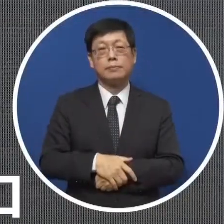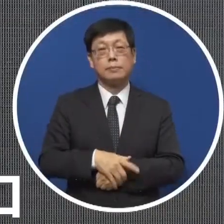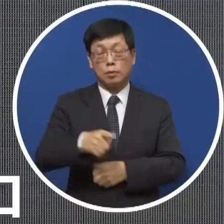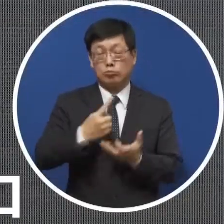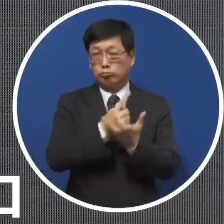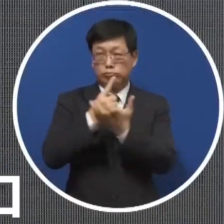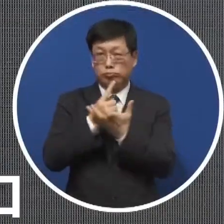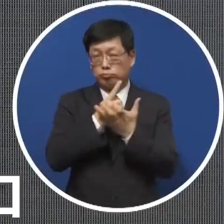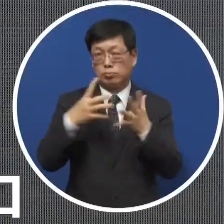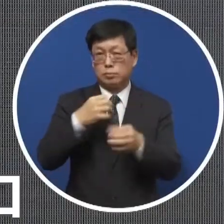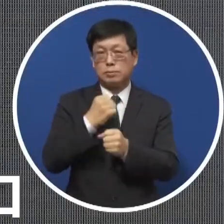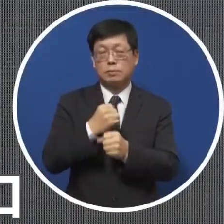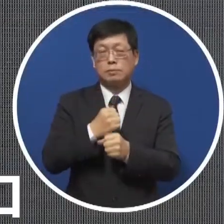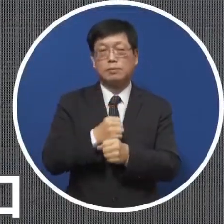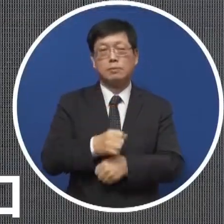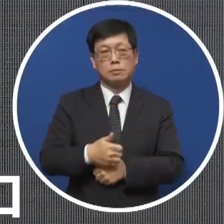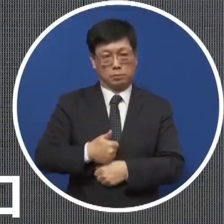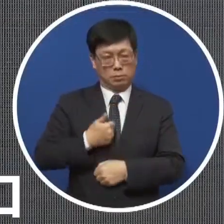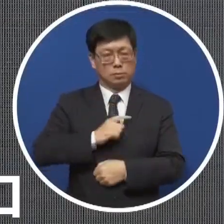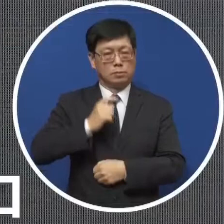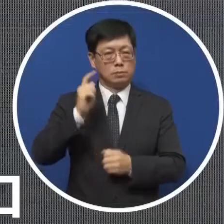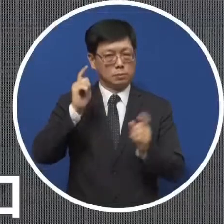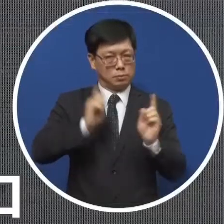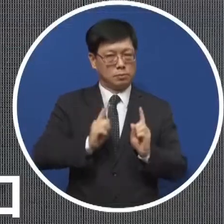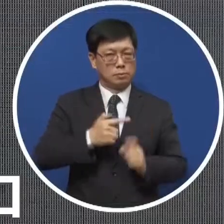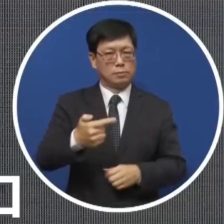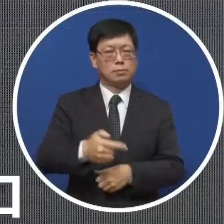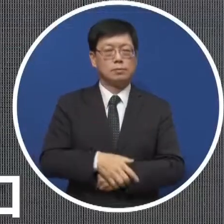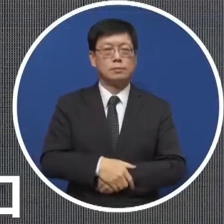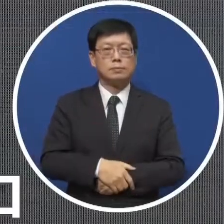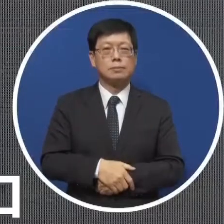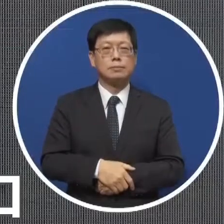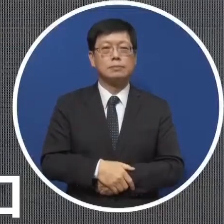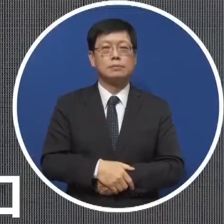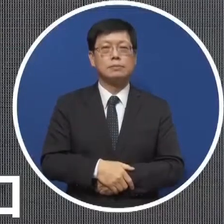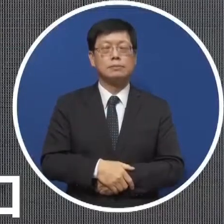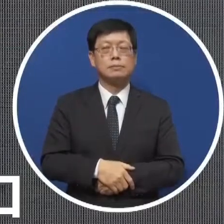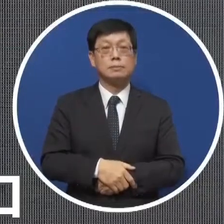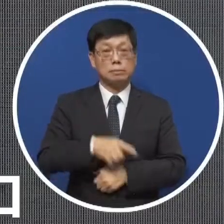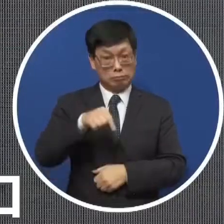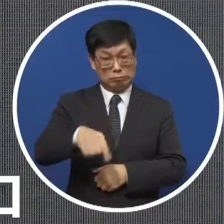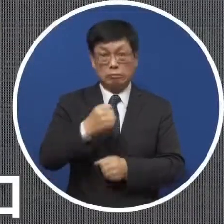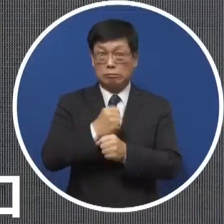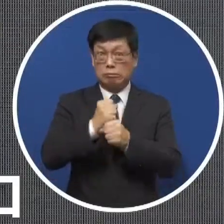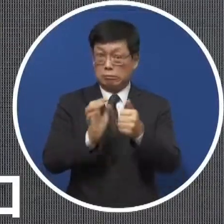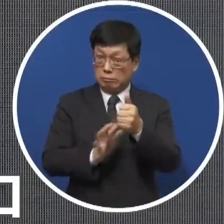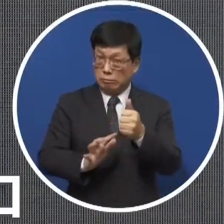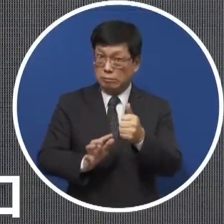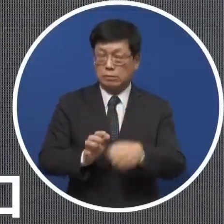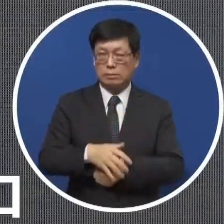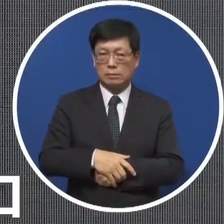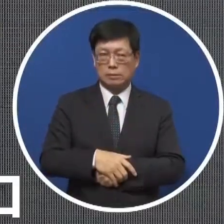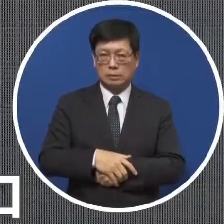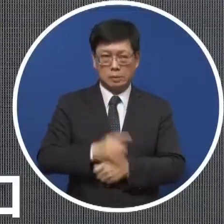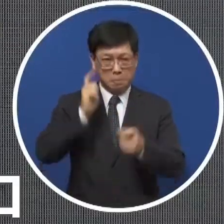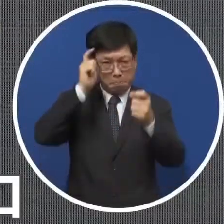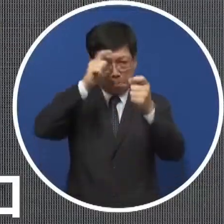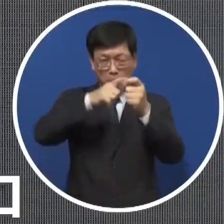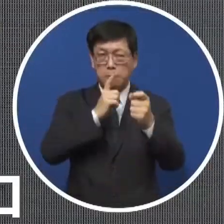起工作，我非常的感动。这个工作团队只有一个共同